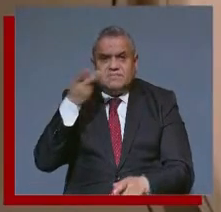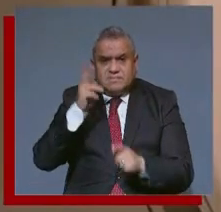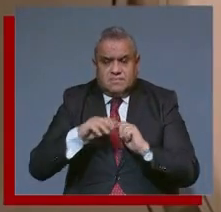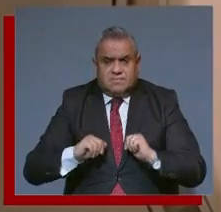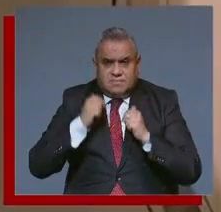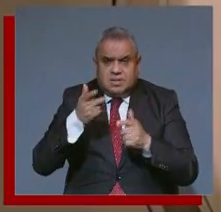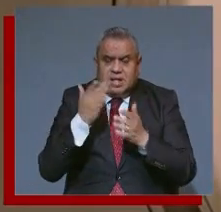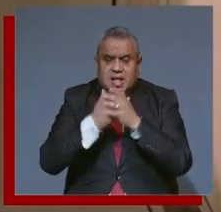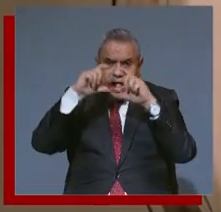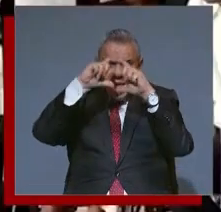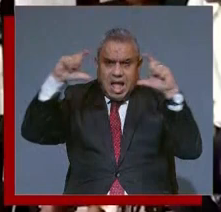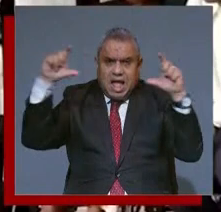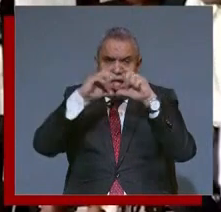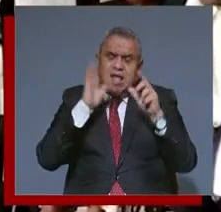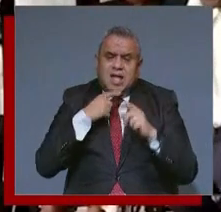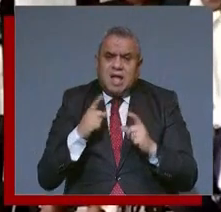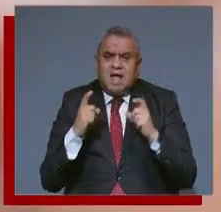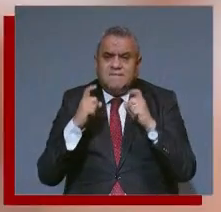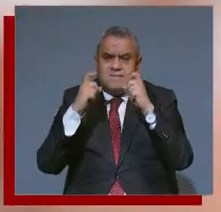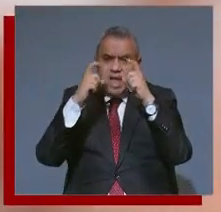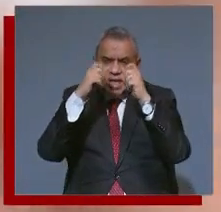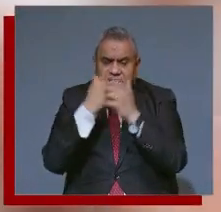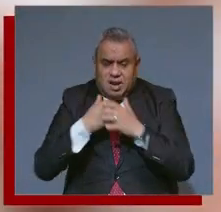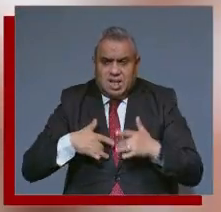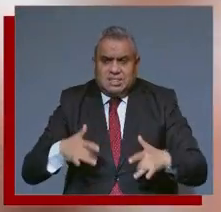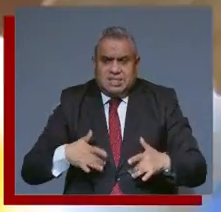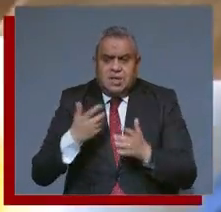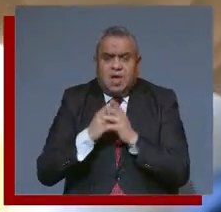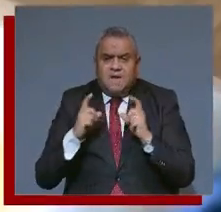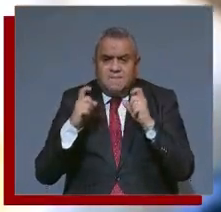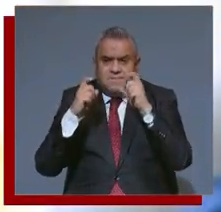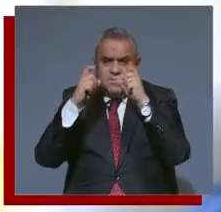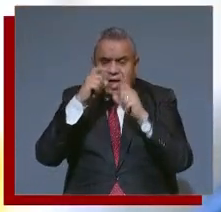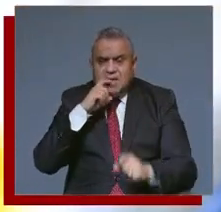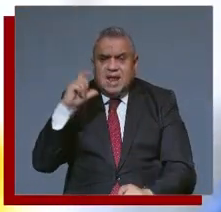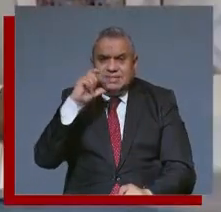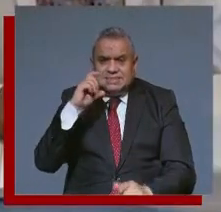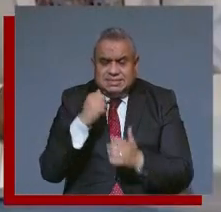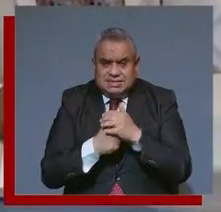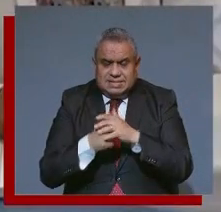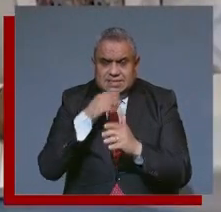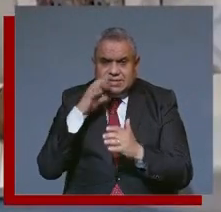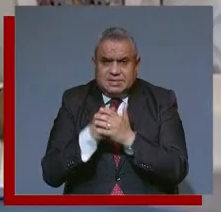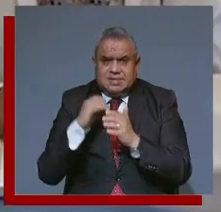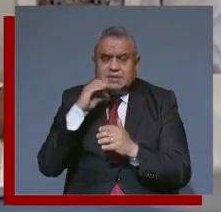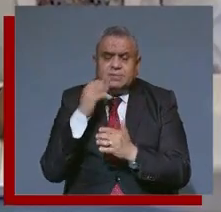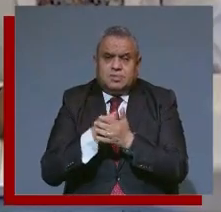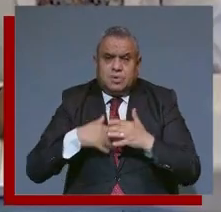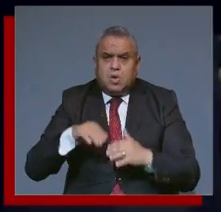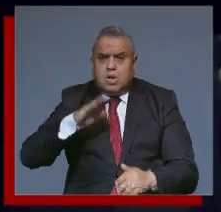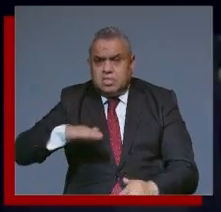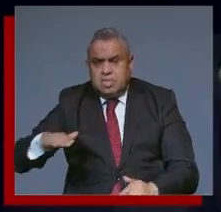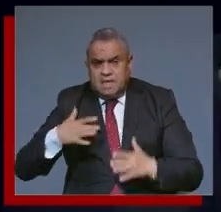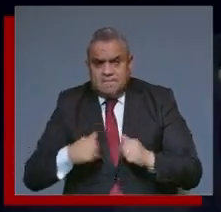على فيروس التهاب الكبد الوبائي بي وفيروس سي، ومبادرات تعزيز صحة الأم والطفل،